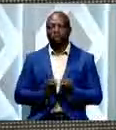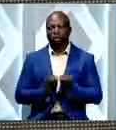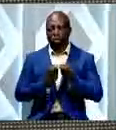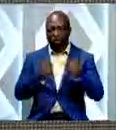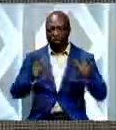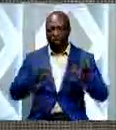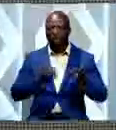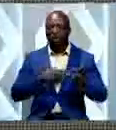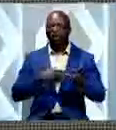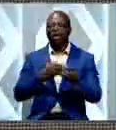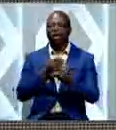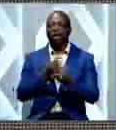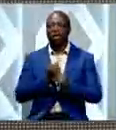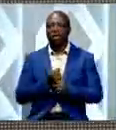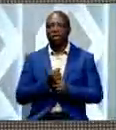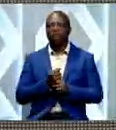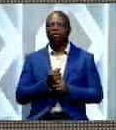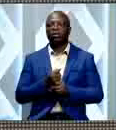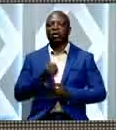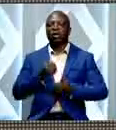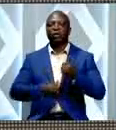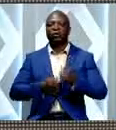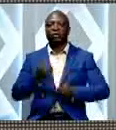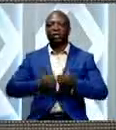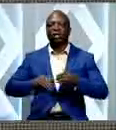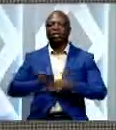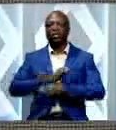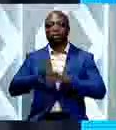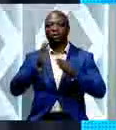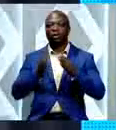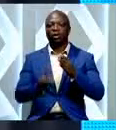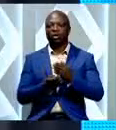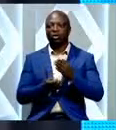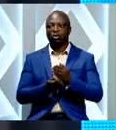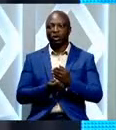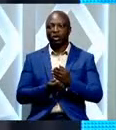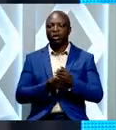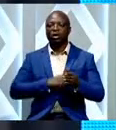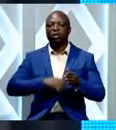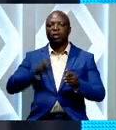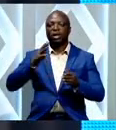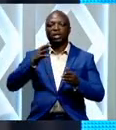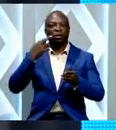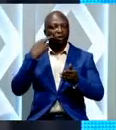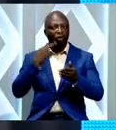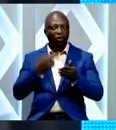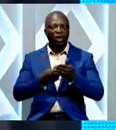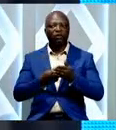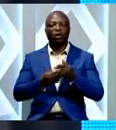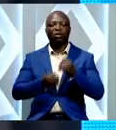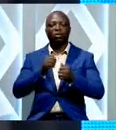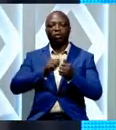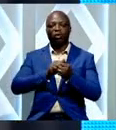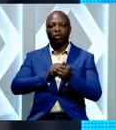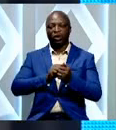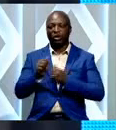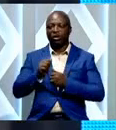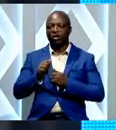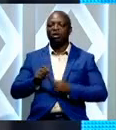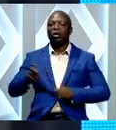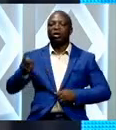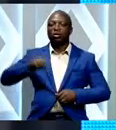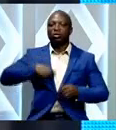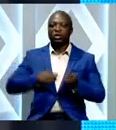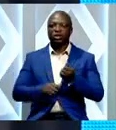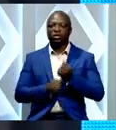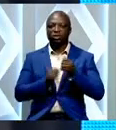et réceptif aux contraintes des opérateurs économiques. Ma quatrième remarque ira un peu plus loin. Nous assistons dans